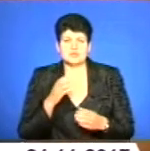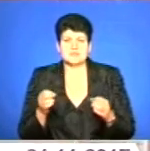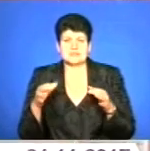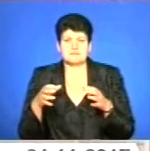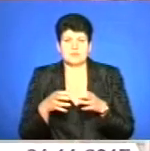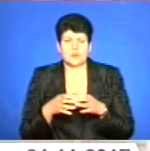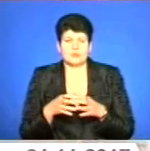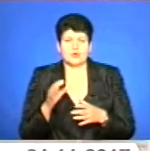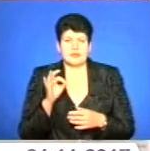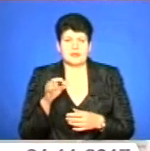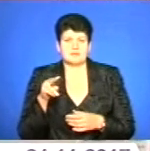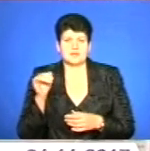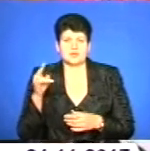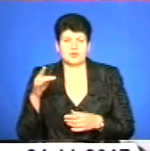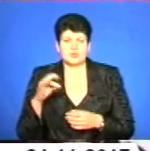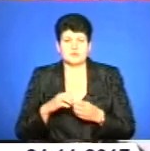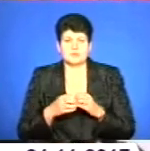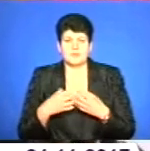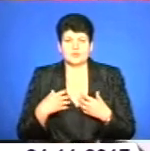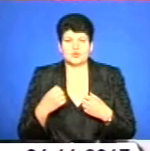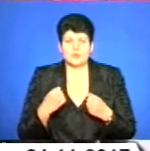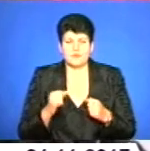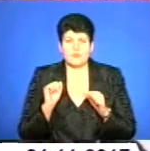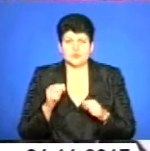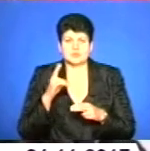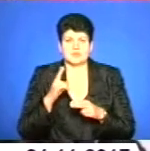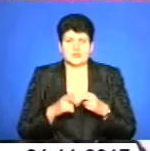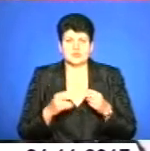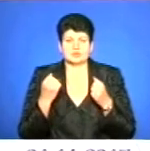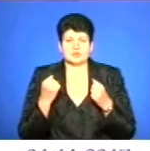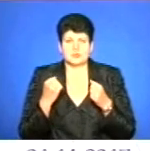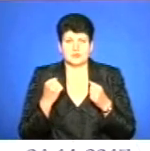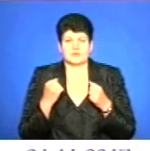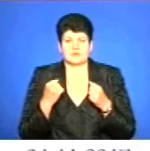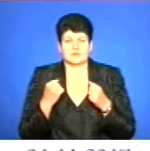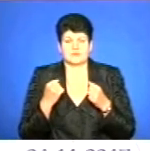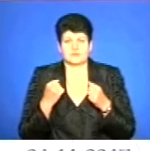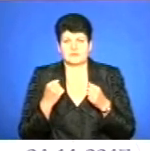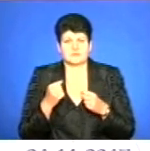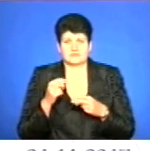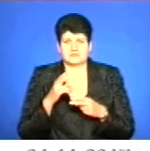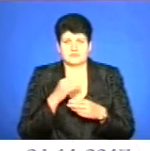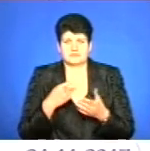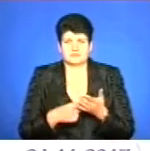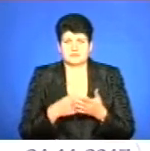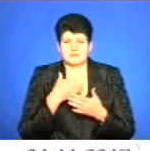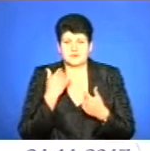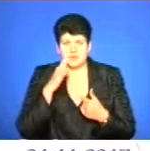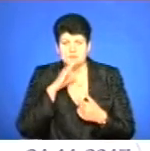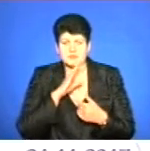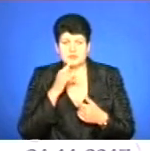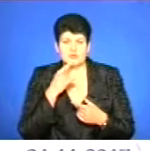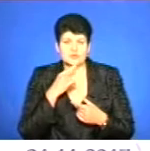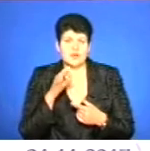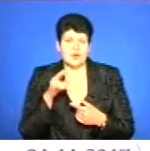з біатлону Олена Підгрушна через проблеми із здоров'ям може завершити спортивну кар'єру, не підтвердились. Батьки біатлоністки кажуть, що у